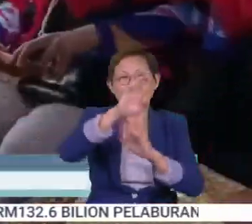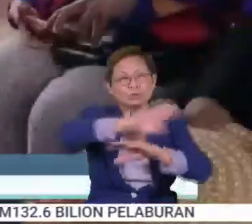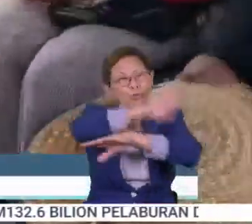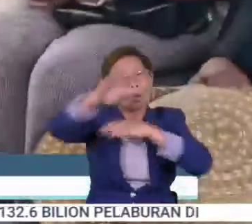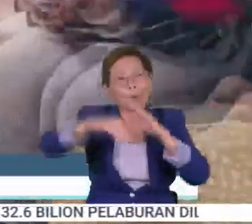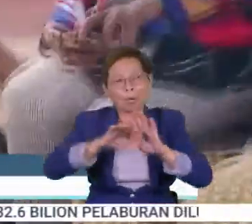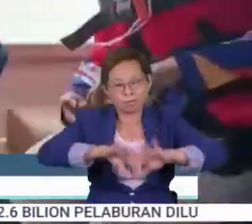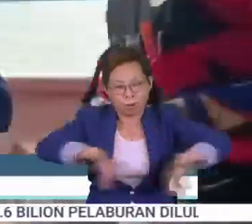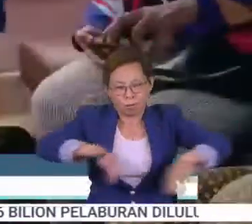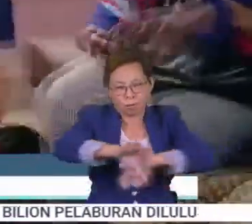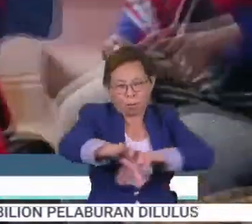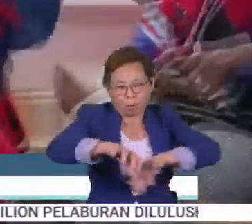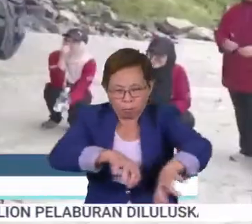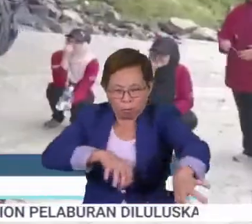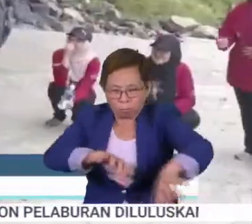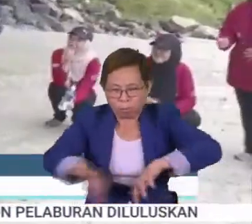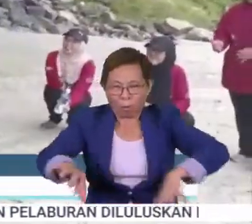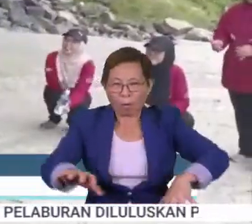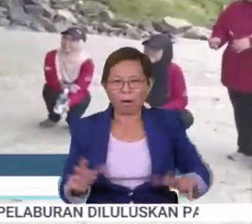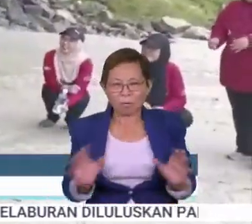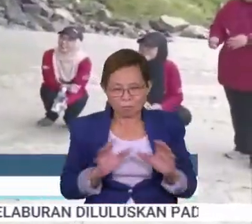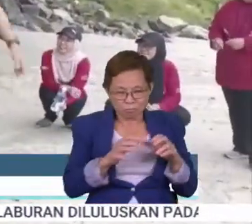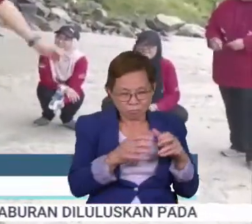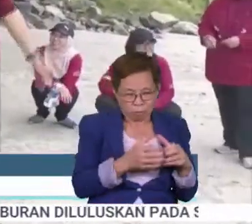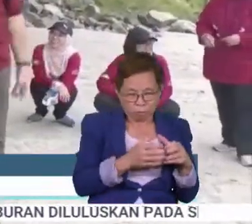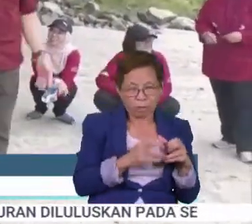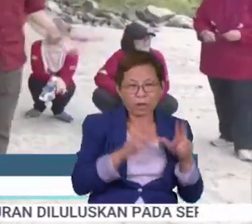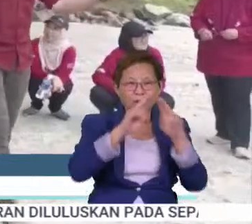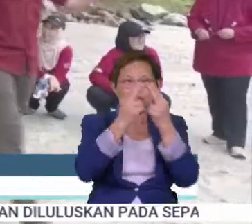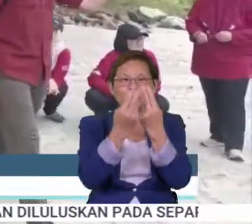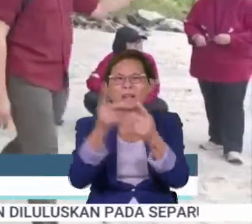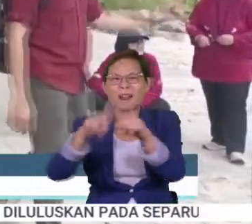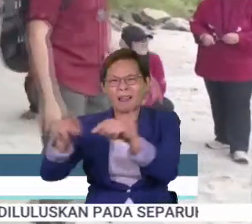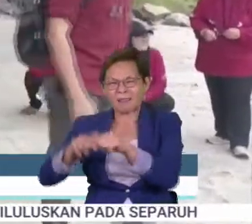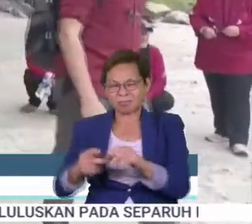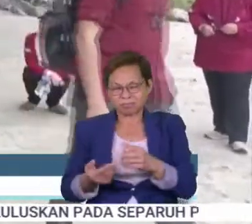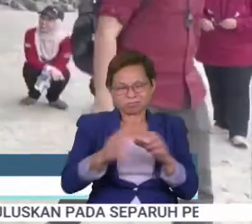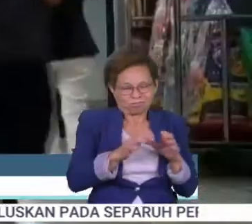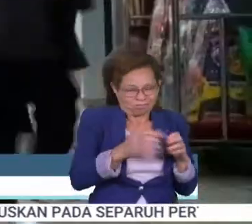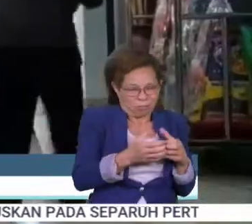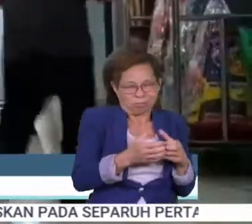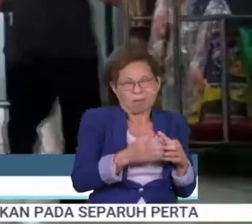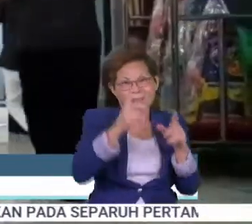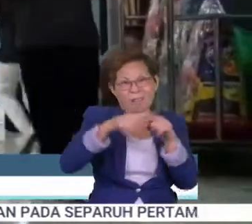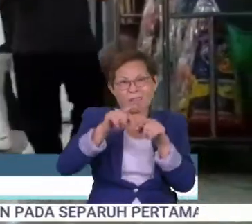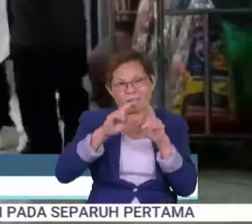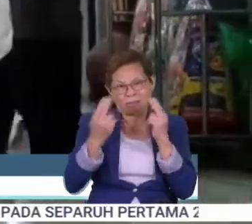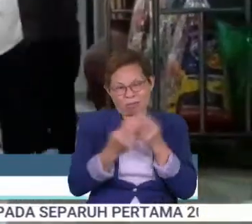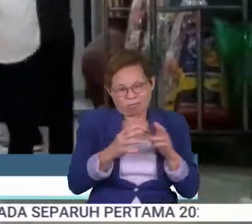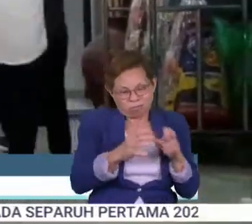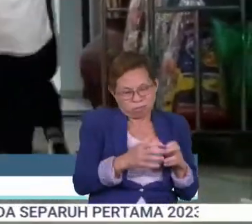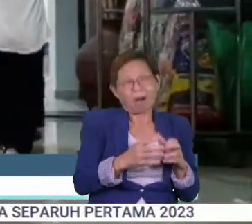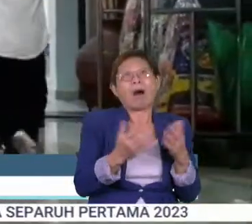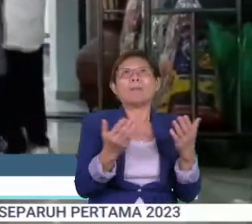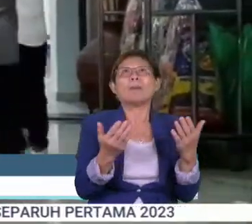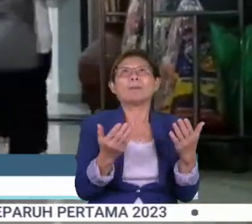kan, disekalikan dalam kumpulan dari unit yang berbeza, insyaAllah. Tapi alhamdulillah lah kita